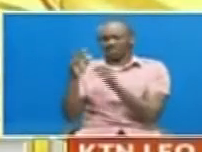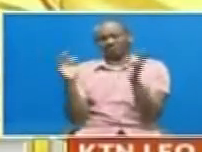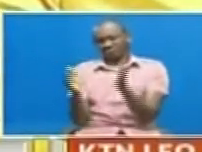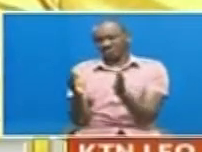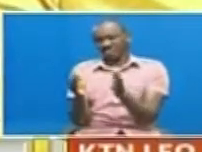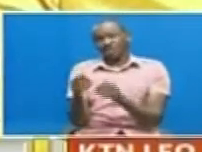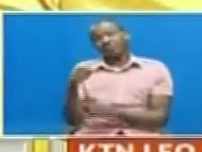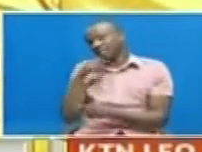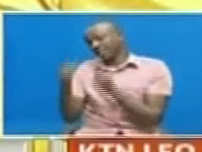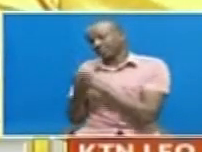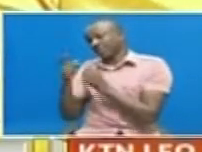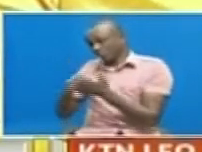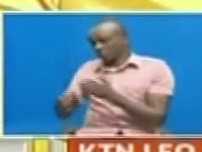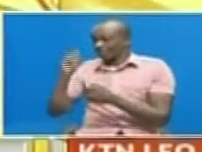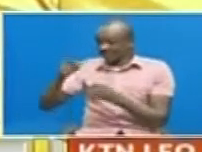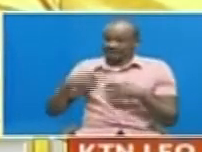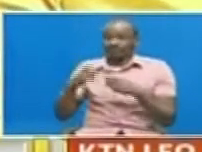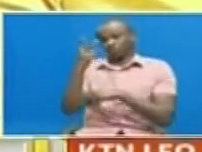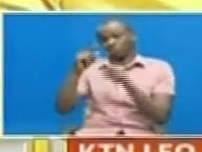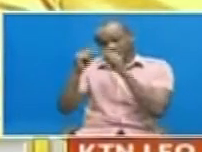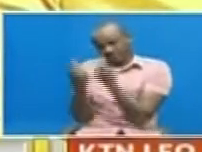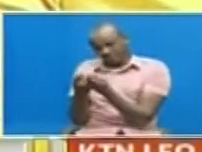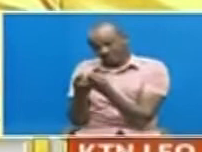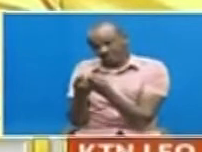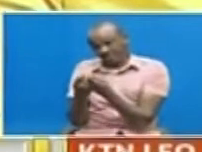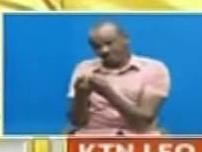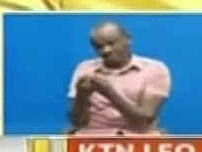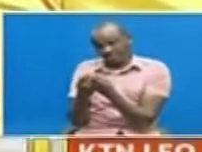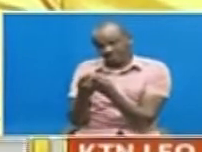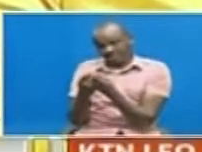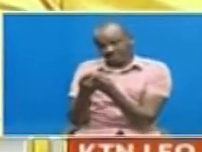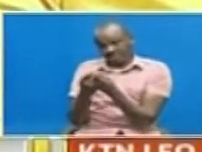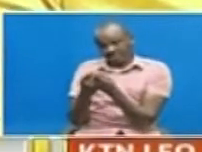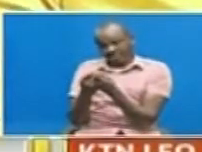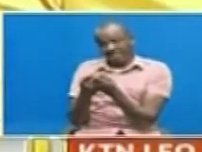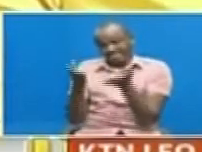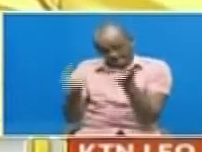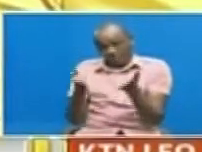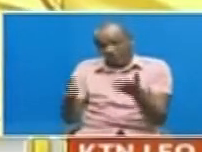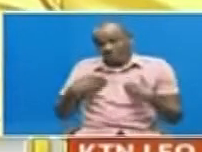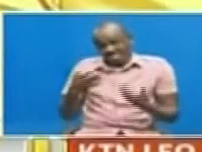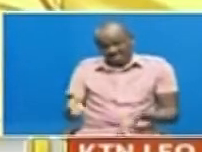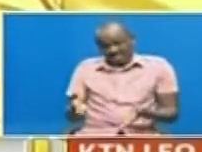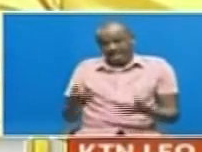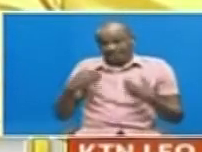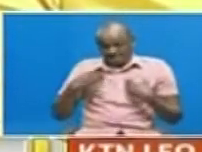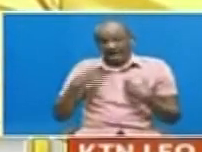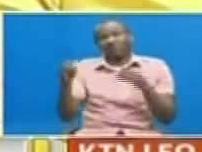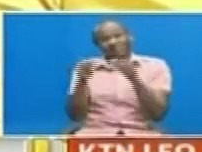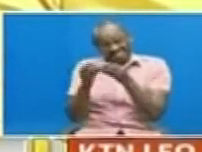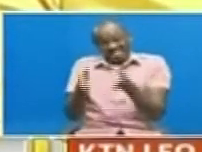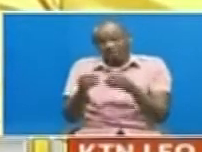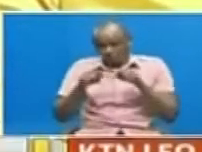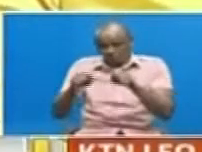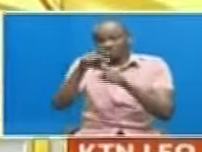Na kama vile kueleza kwamba itabidi tuwe na timu mbili, ambayo hata sasa nipo hapa, tuko na mkutano inaendelea,